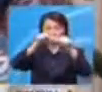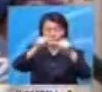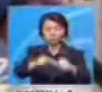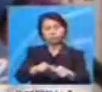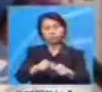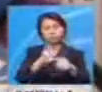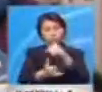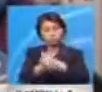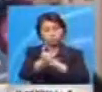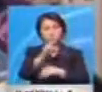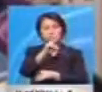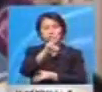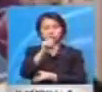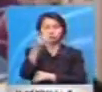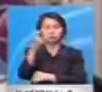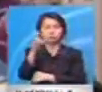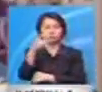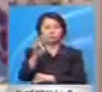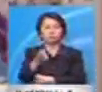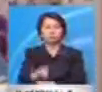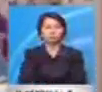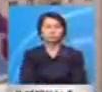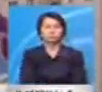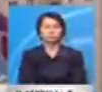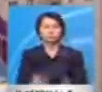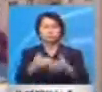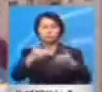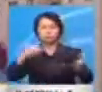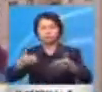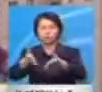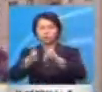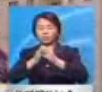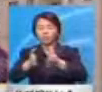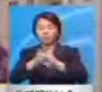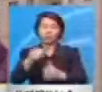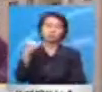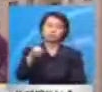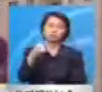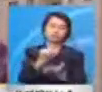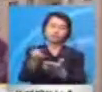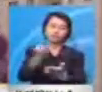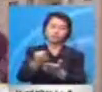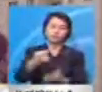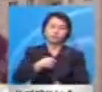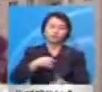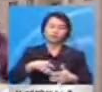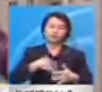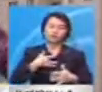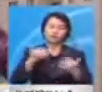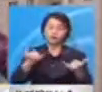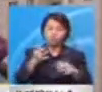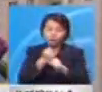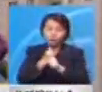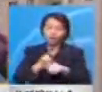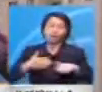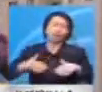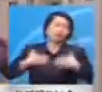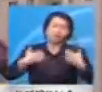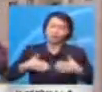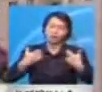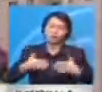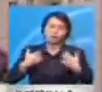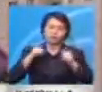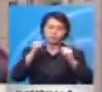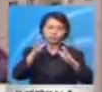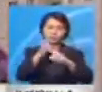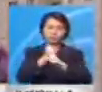pada 2018 sebelum ni apply tak pernah tak pernah dapat so rasa macam gembira sangatlah syukur alhamdulillahlah dapat